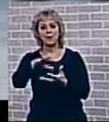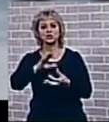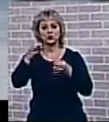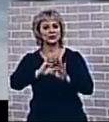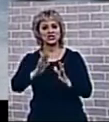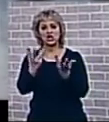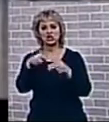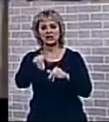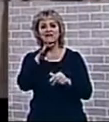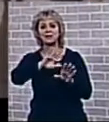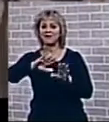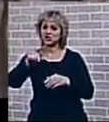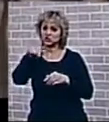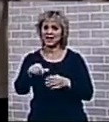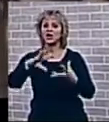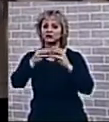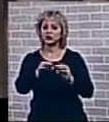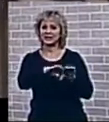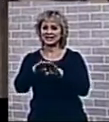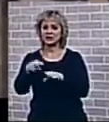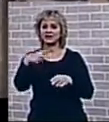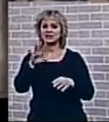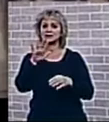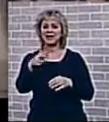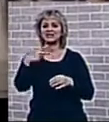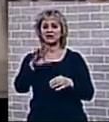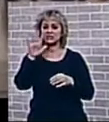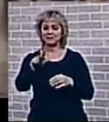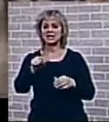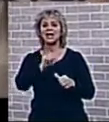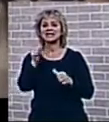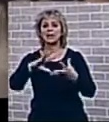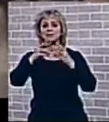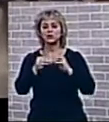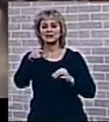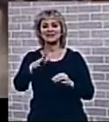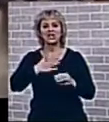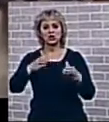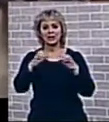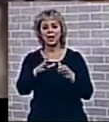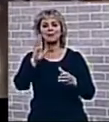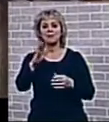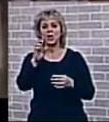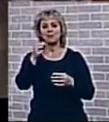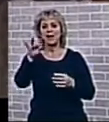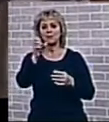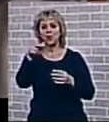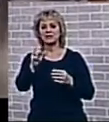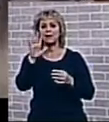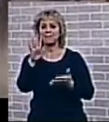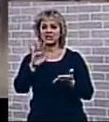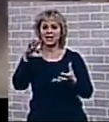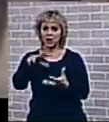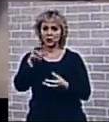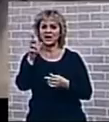не засчитали. Время вышло. В итоге ничья 25-25, и самыми результативными в нашей команде стали Барбоса с 5 голами